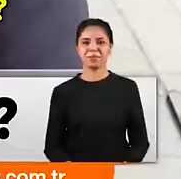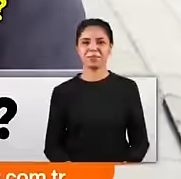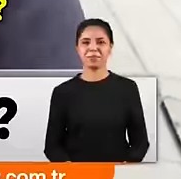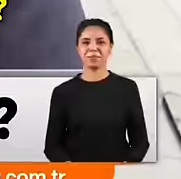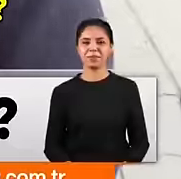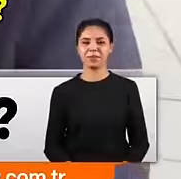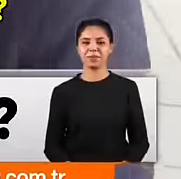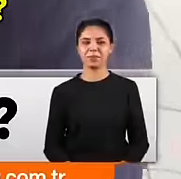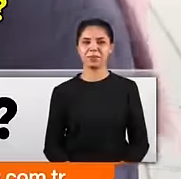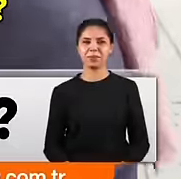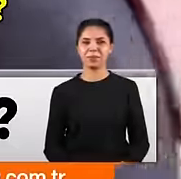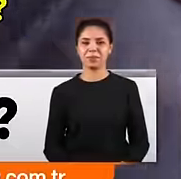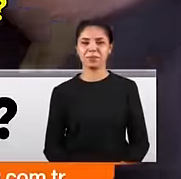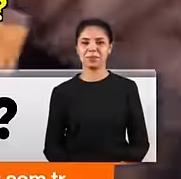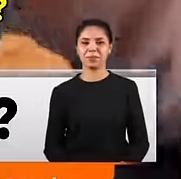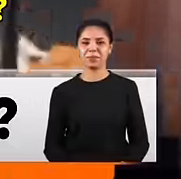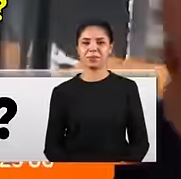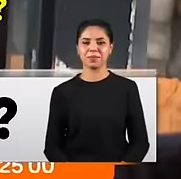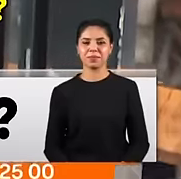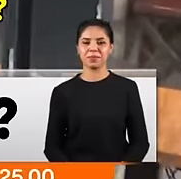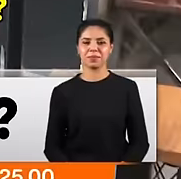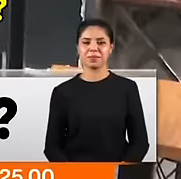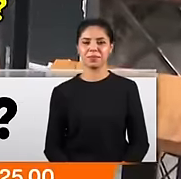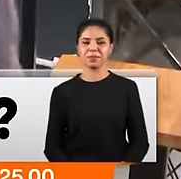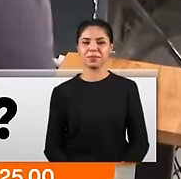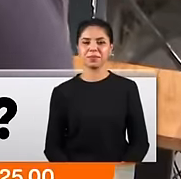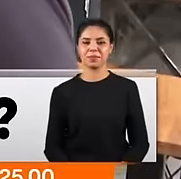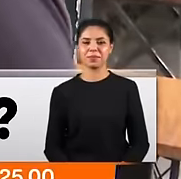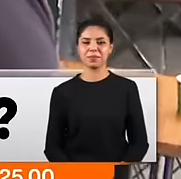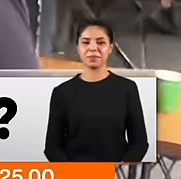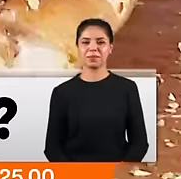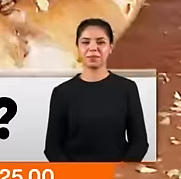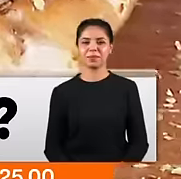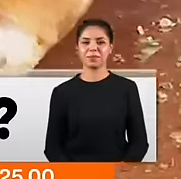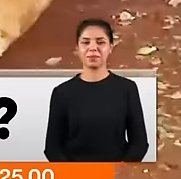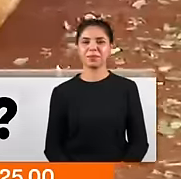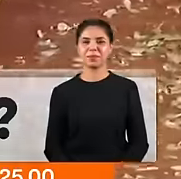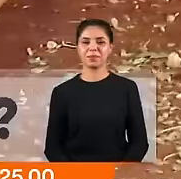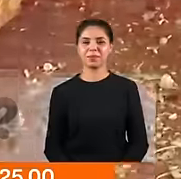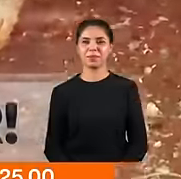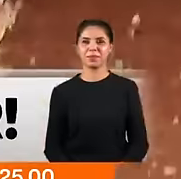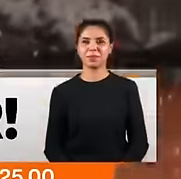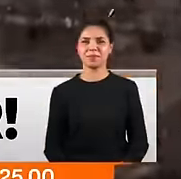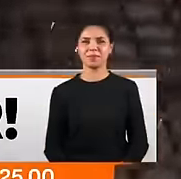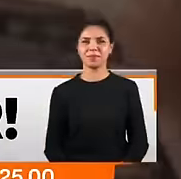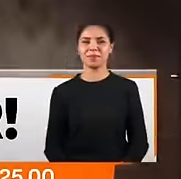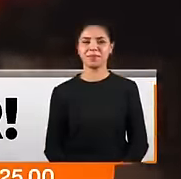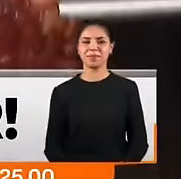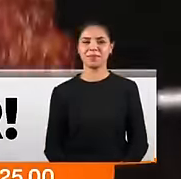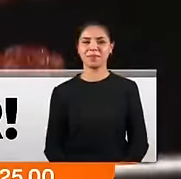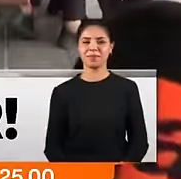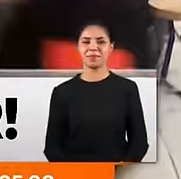Şimdi işin ustasına soracağız. Kokoreç nerenin? Kokoreç Türkiye Balıkesir. Kokoreç'in yanında Yunanistan bayrağı var.